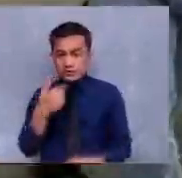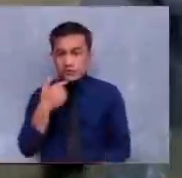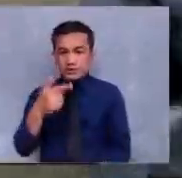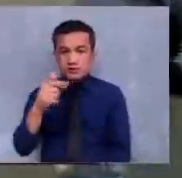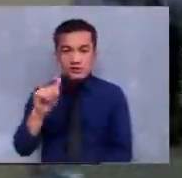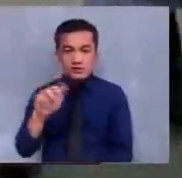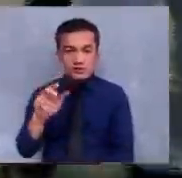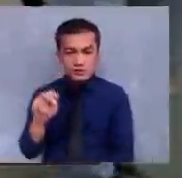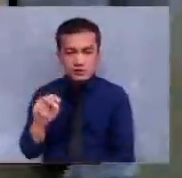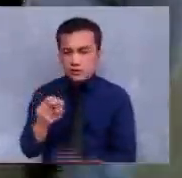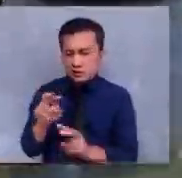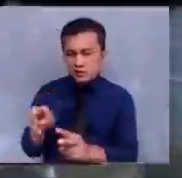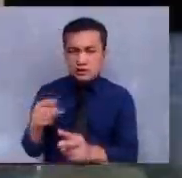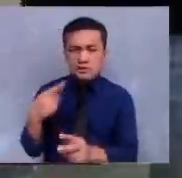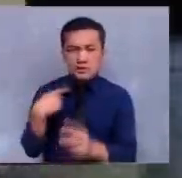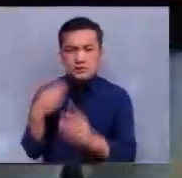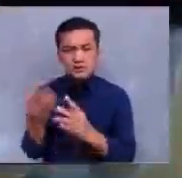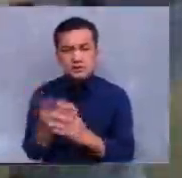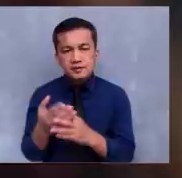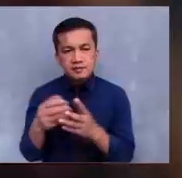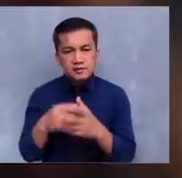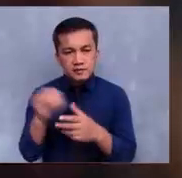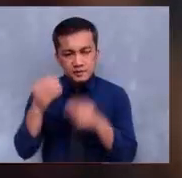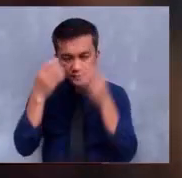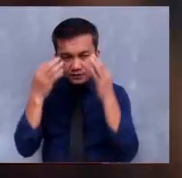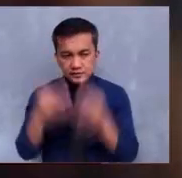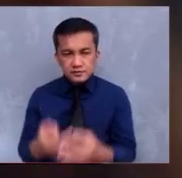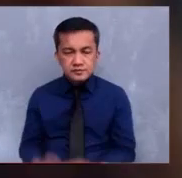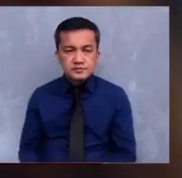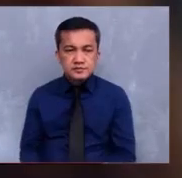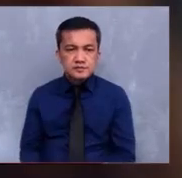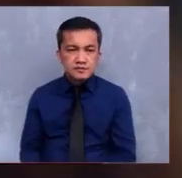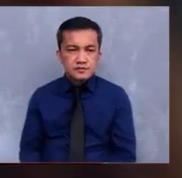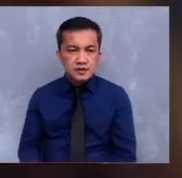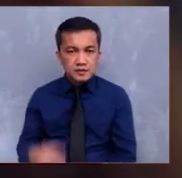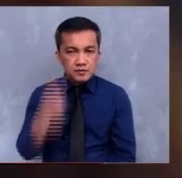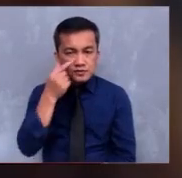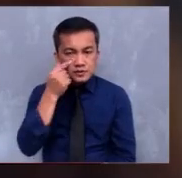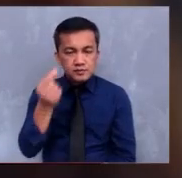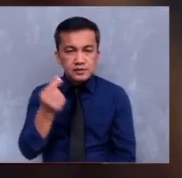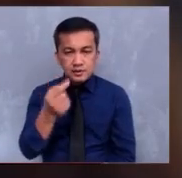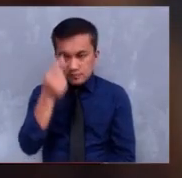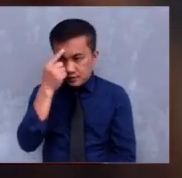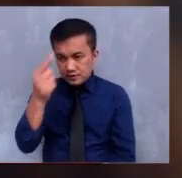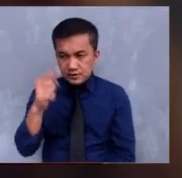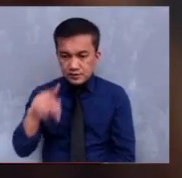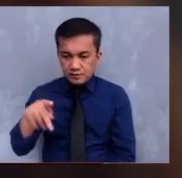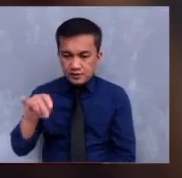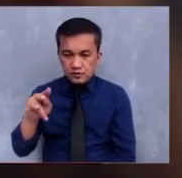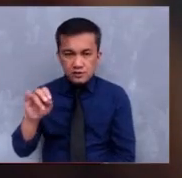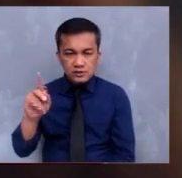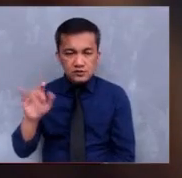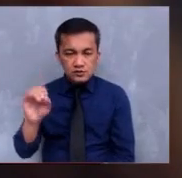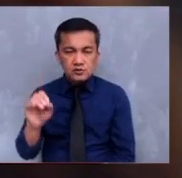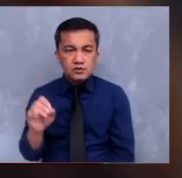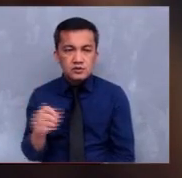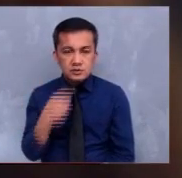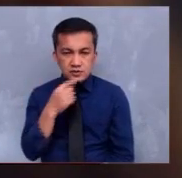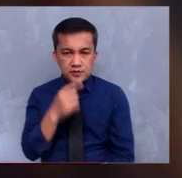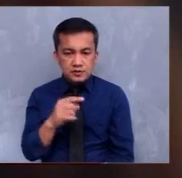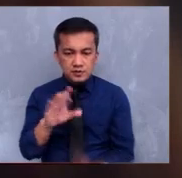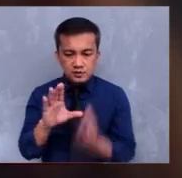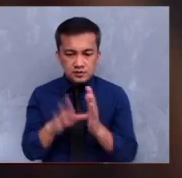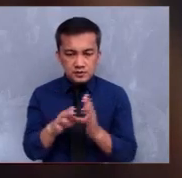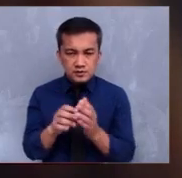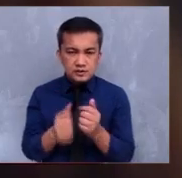may nakikialam sa paglalabas ng desisyon. Imposible naman daw na mag-isa lang si Ferolino. Sasabihin daw niya kay COMELEC Chairman